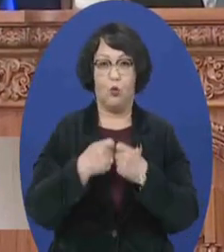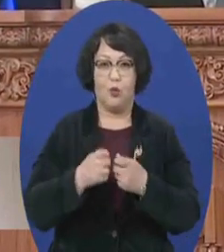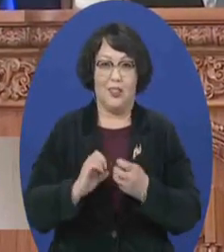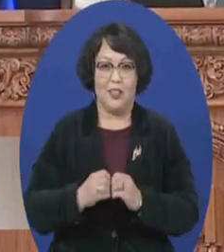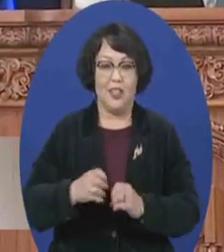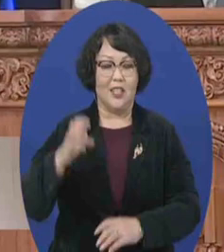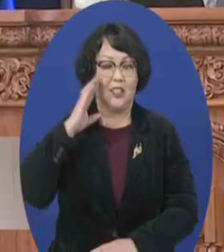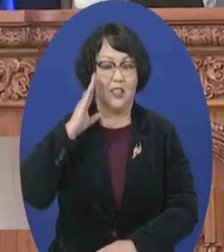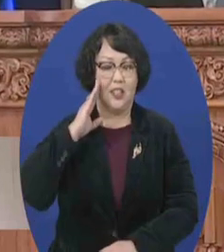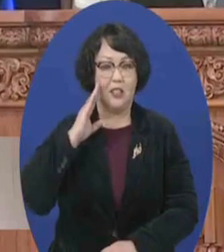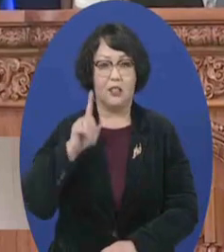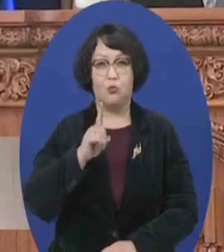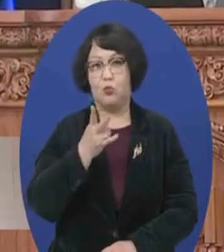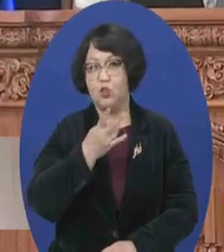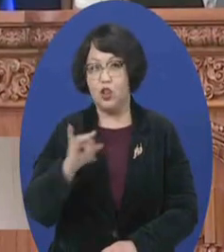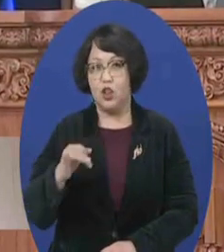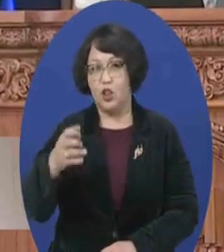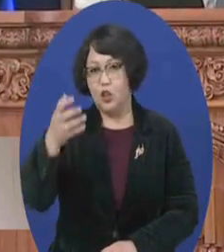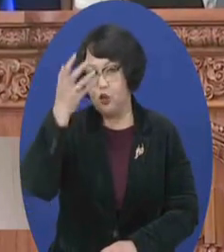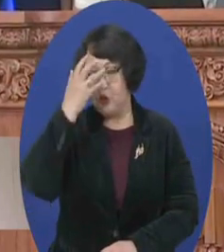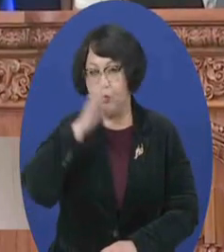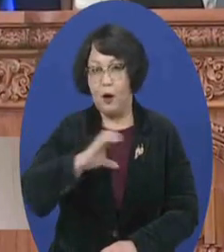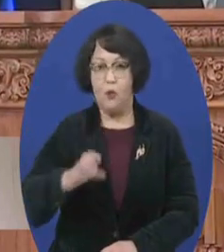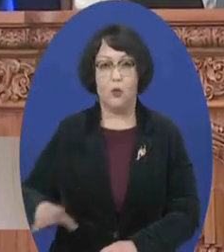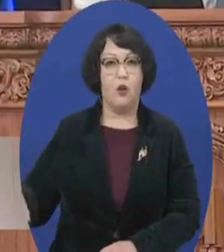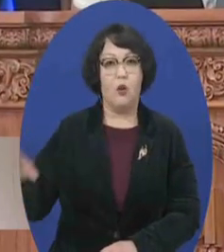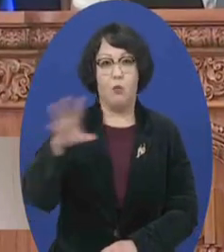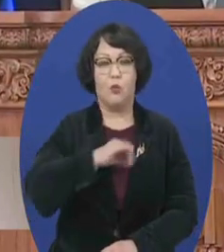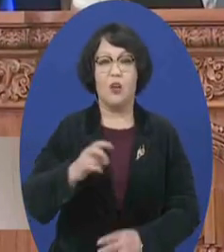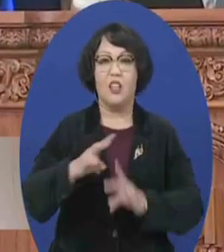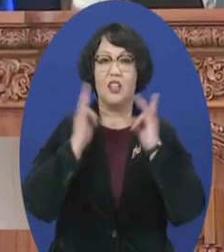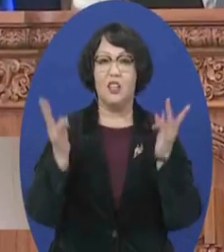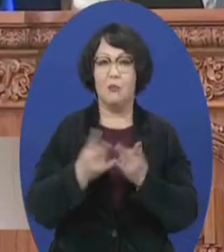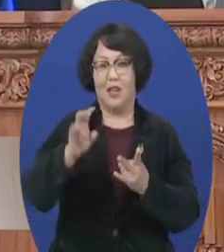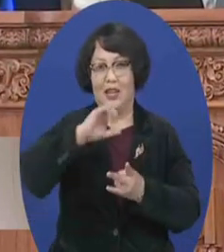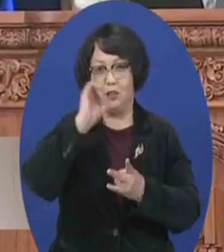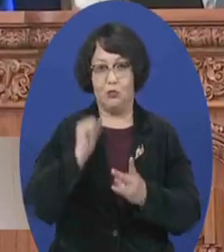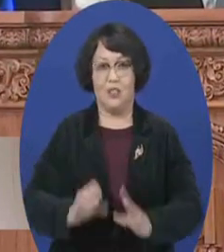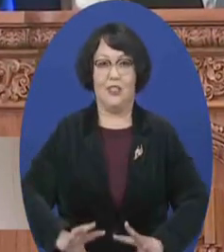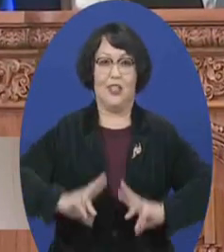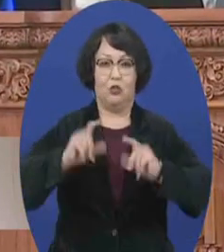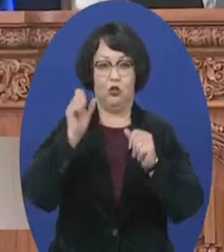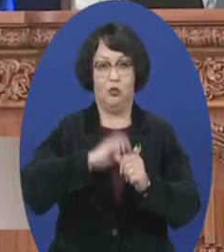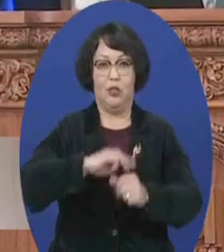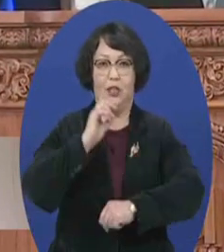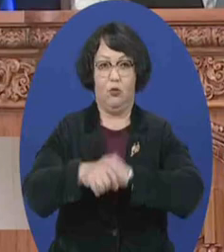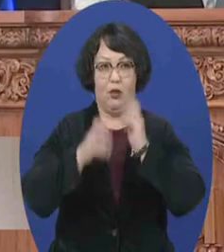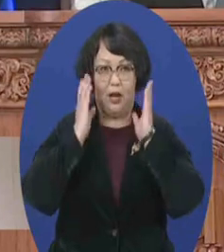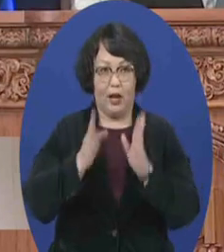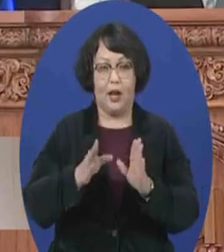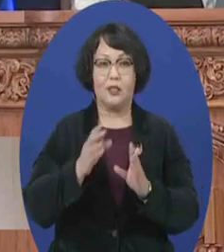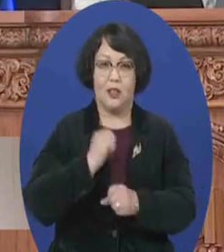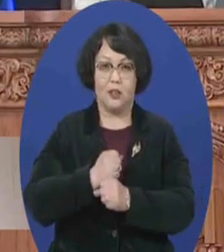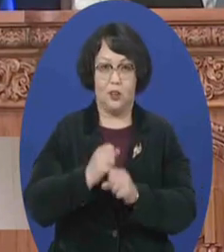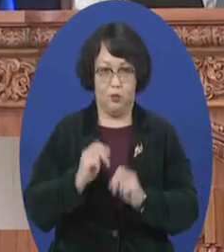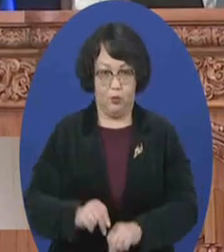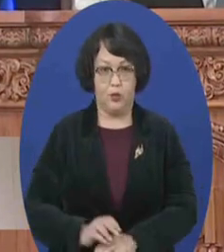түчин төрийн цэргийн байгууллагын алба хаагчдын нийгмийн асуудлыг сайжруулахад илүүтэй анхаарах